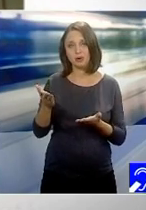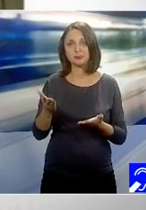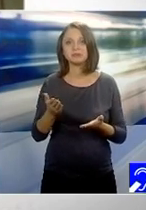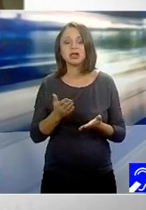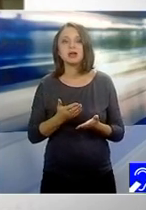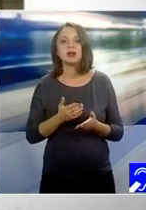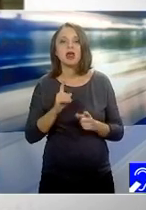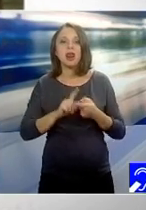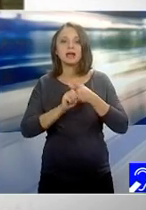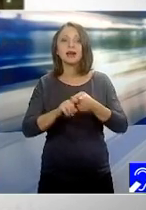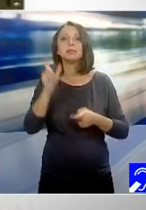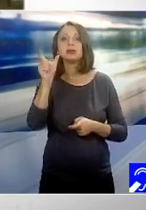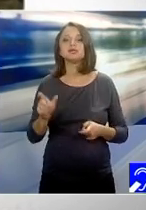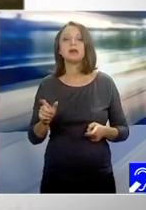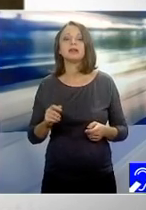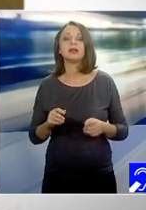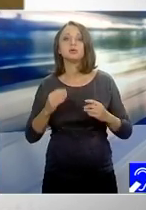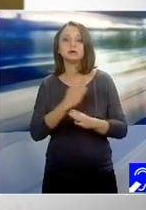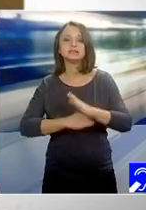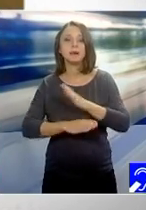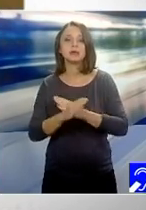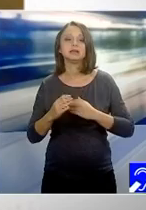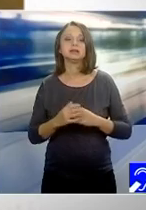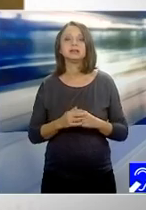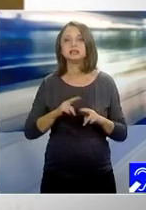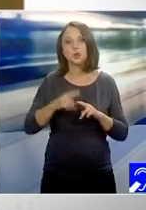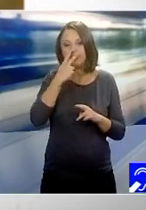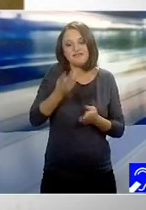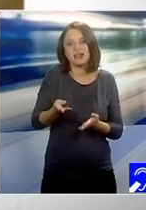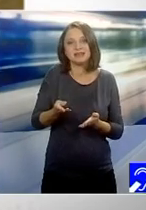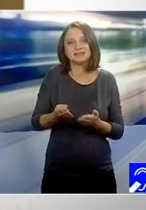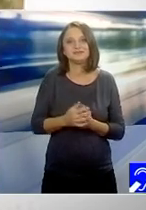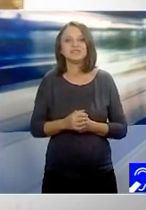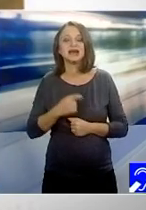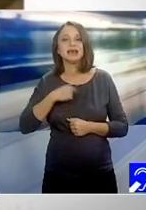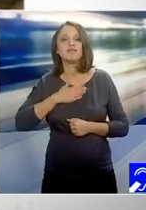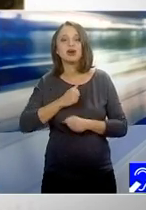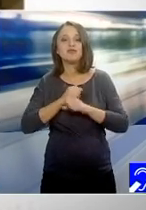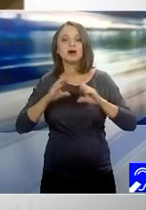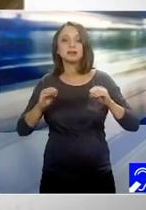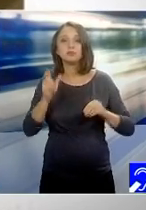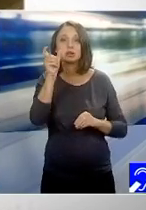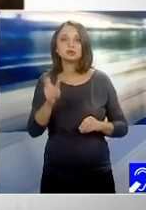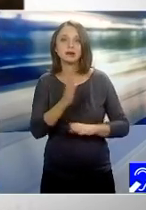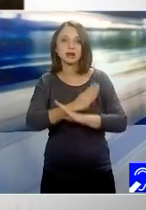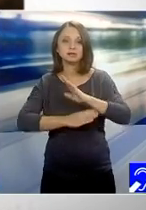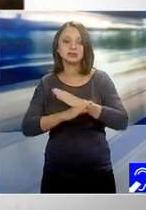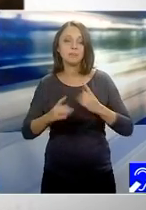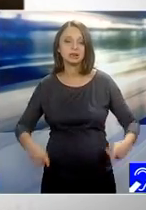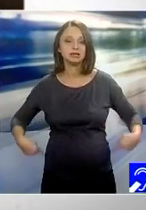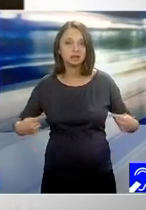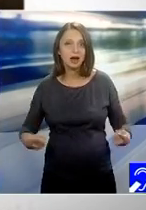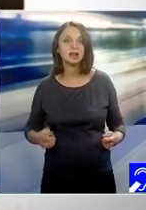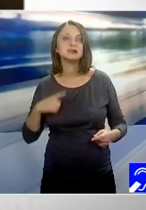sunt persoanele cu dizabilități percepute. Îmi doresc foarte mult ca ele să fie integrate social, să